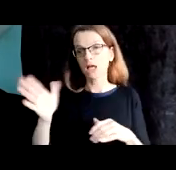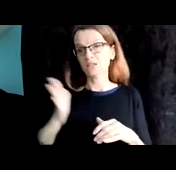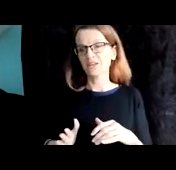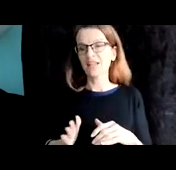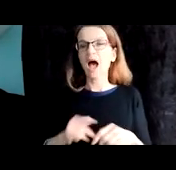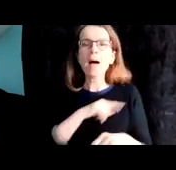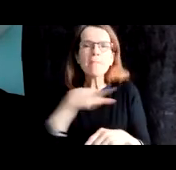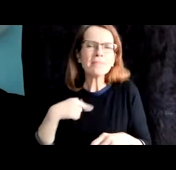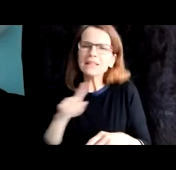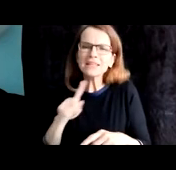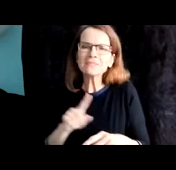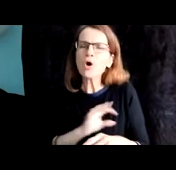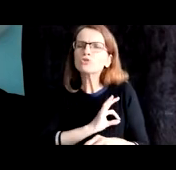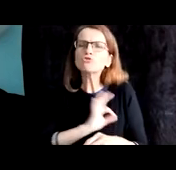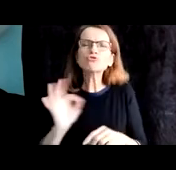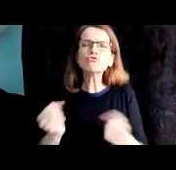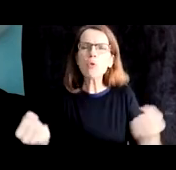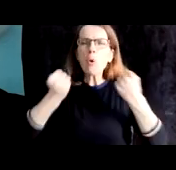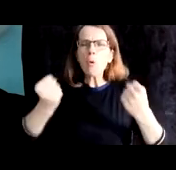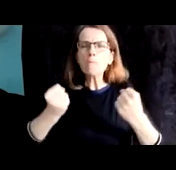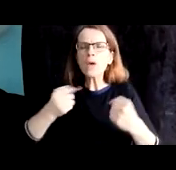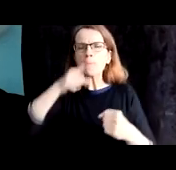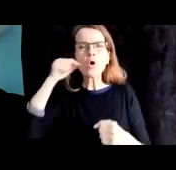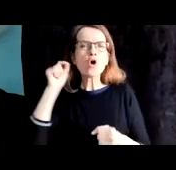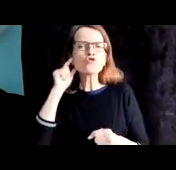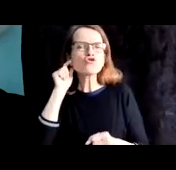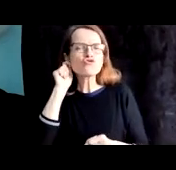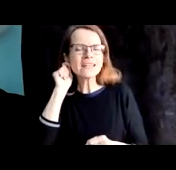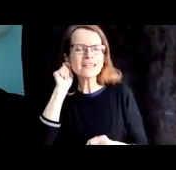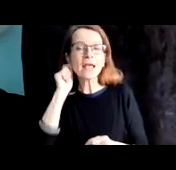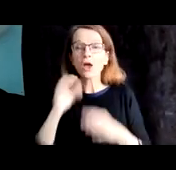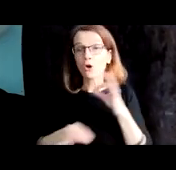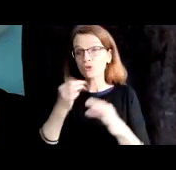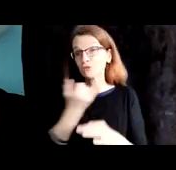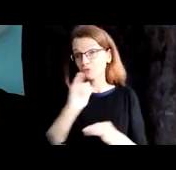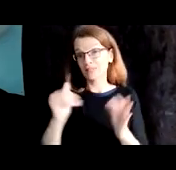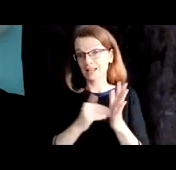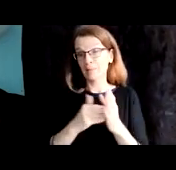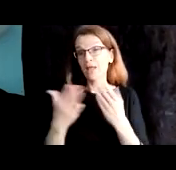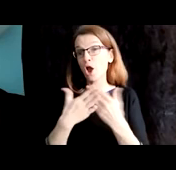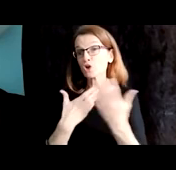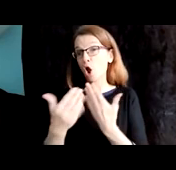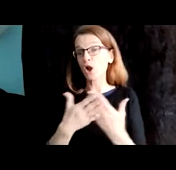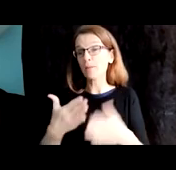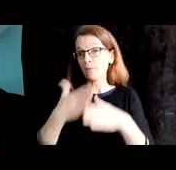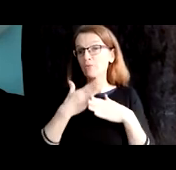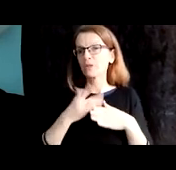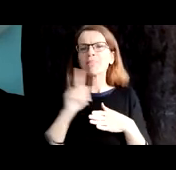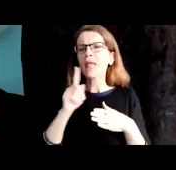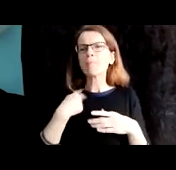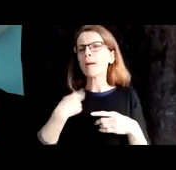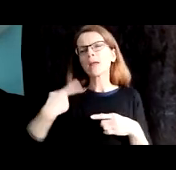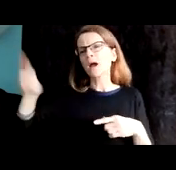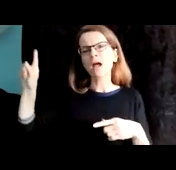super ženske. Vsakdo kdaj pa kdaj potrebuje roko v pomoč. Ne me pa pošilja domov med 4 stene, ker se lahko